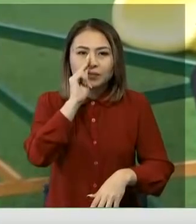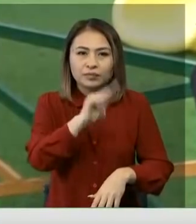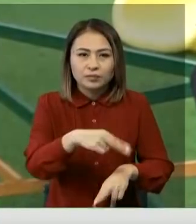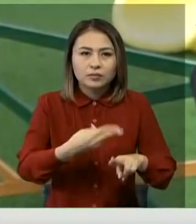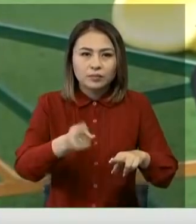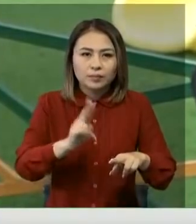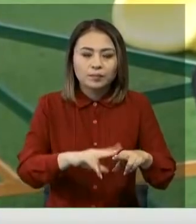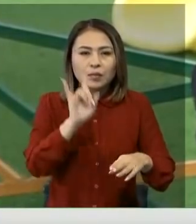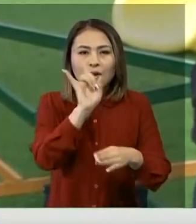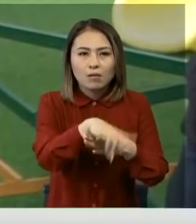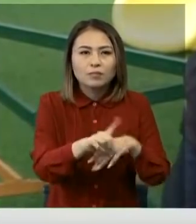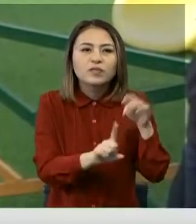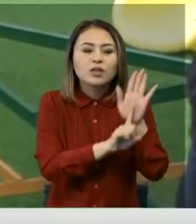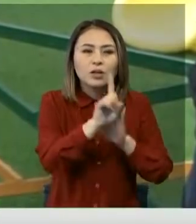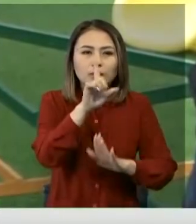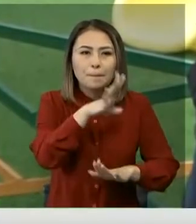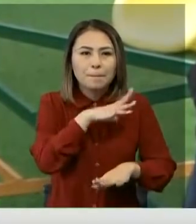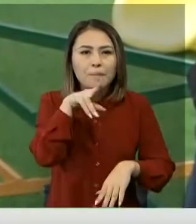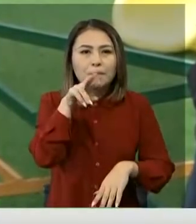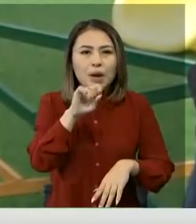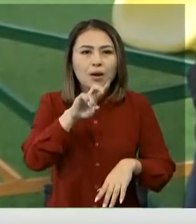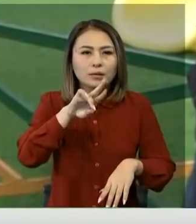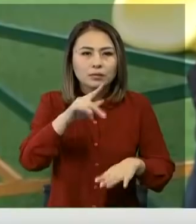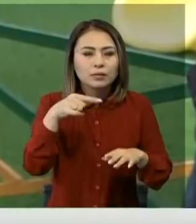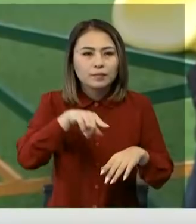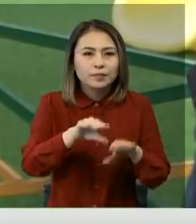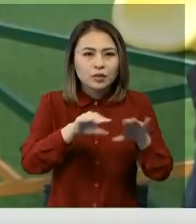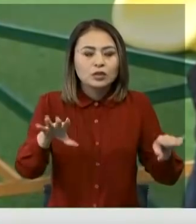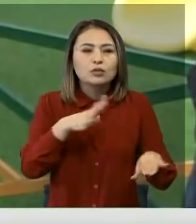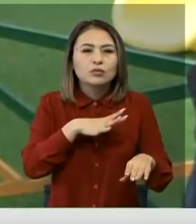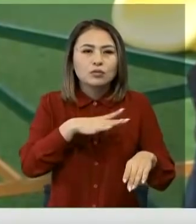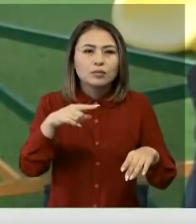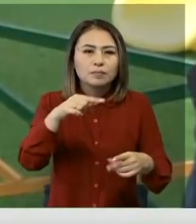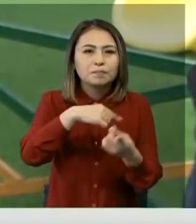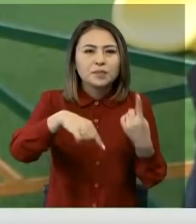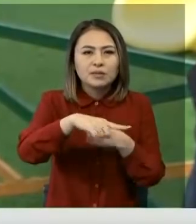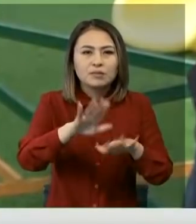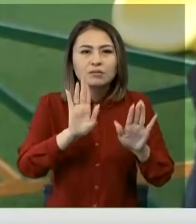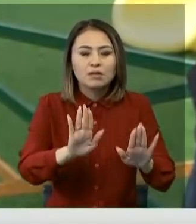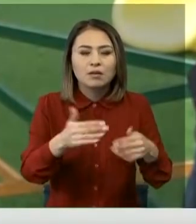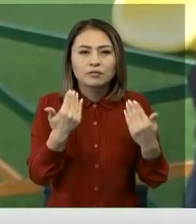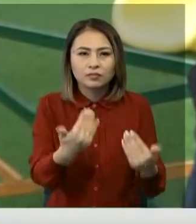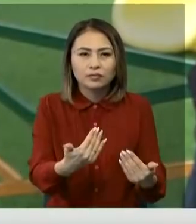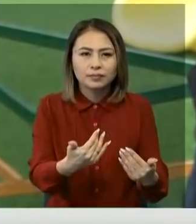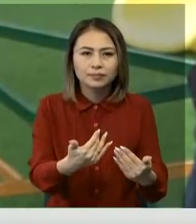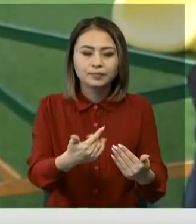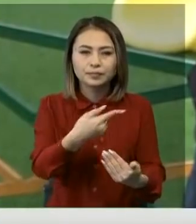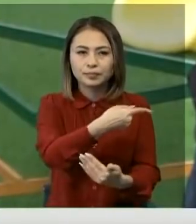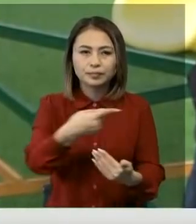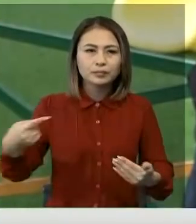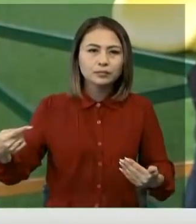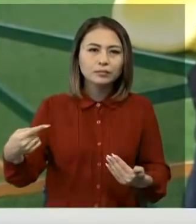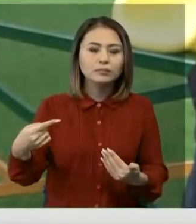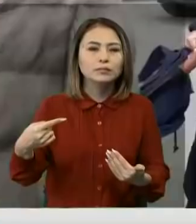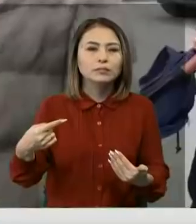болып тұр. Алдап әуелден паркингтің орнын жаңағы коммерческий жасады. Бірінші этаждағы коммерческий деген мына